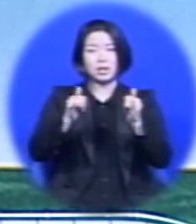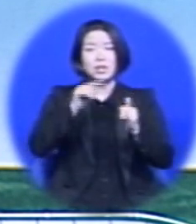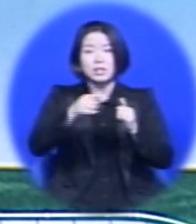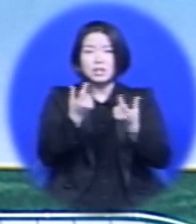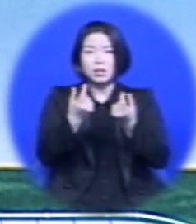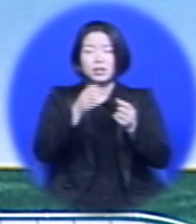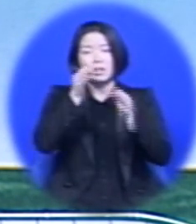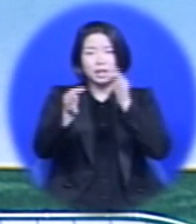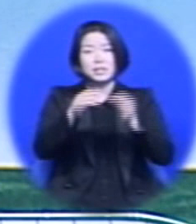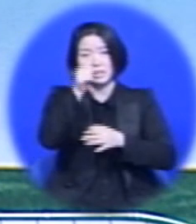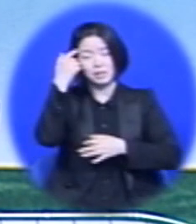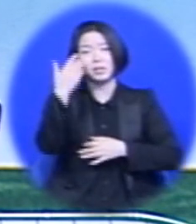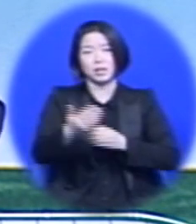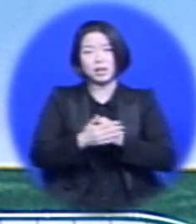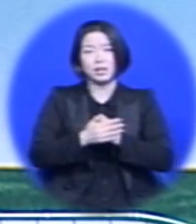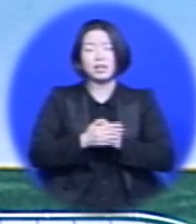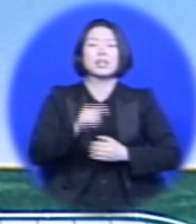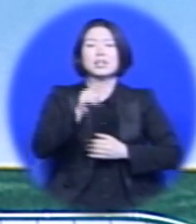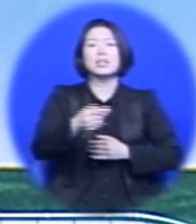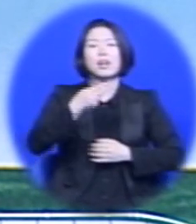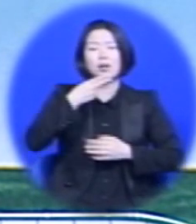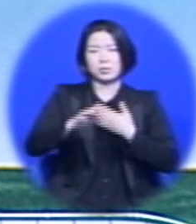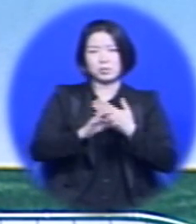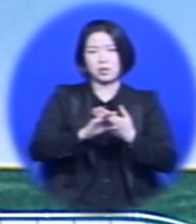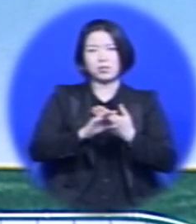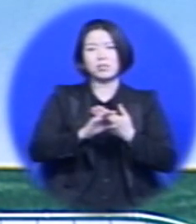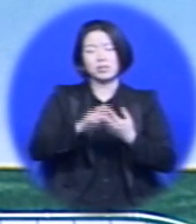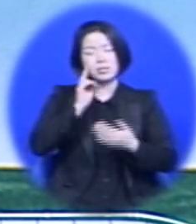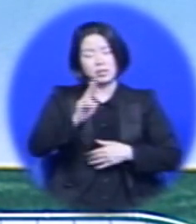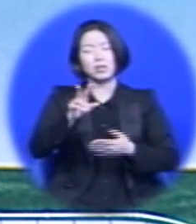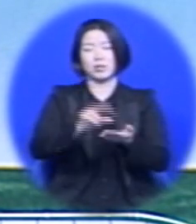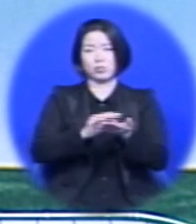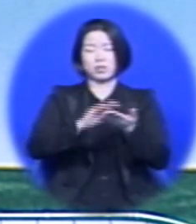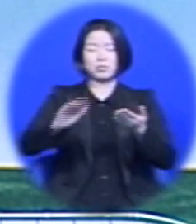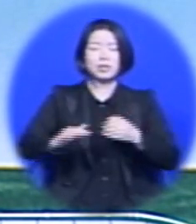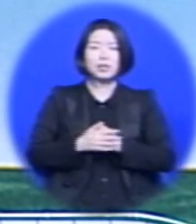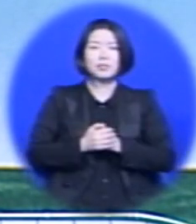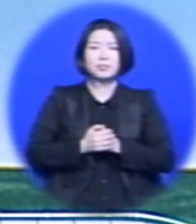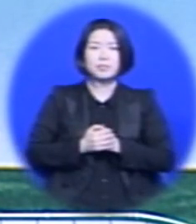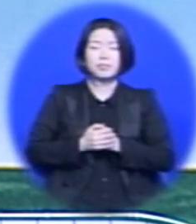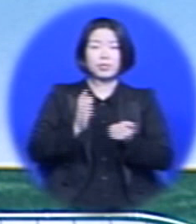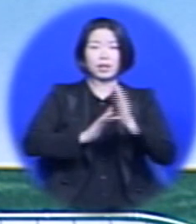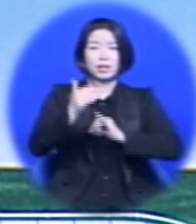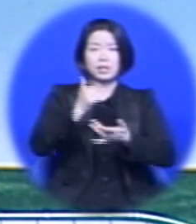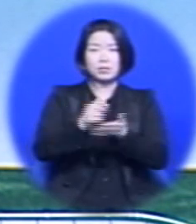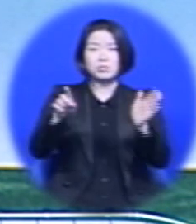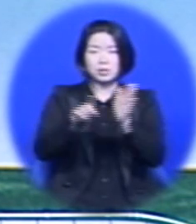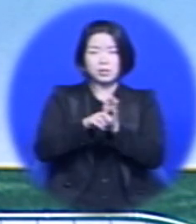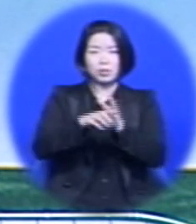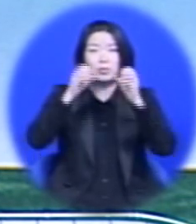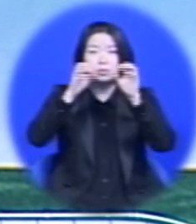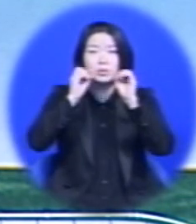이게 없으면 그건 정말 끔찍한 일입니다 예수를 믿으라고 전도를